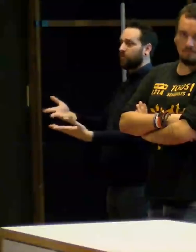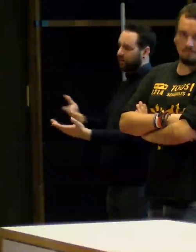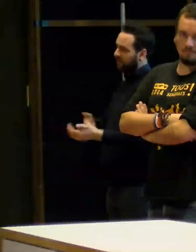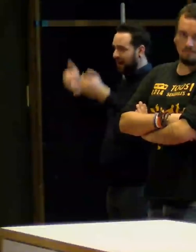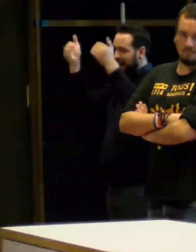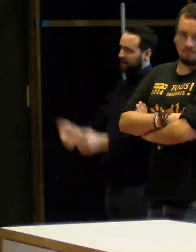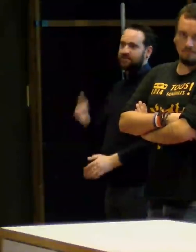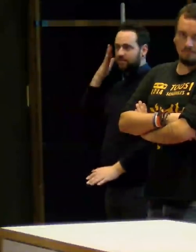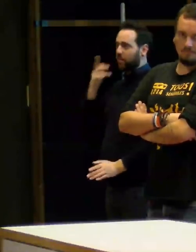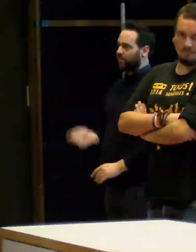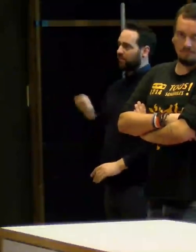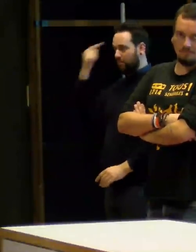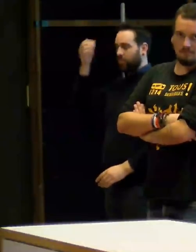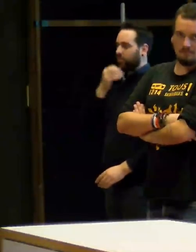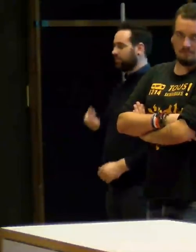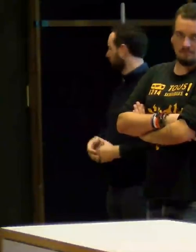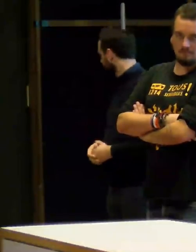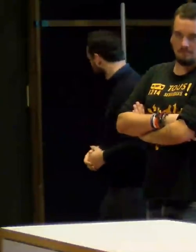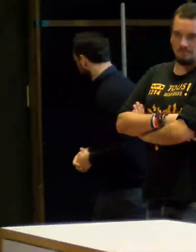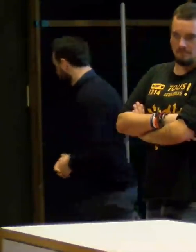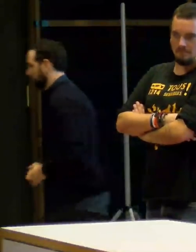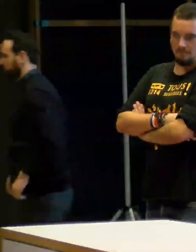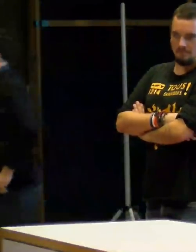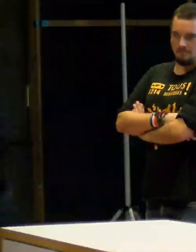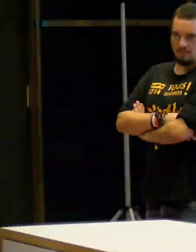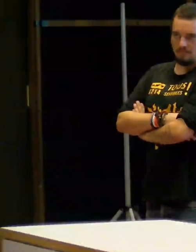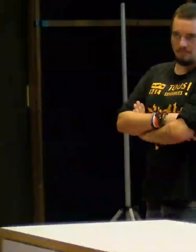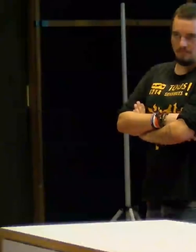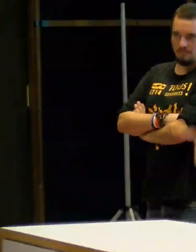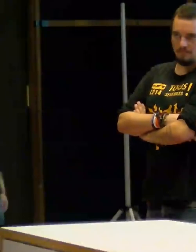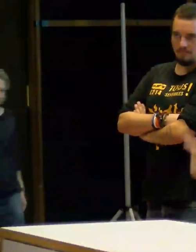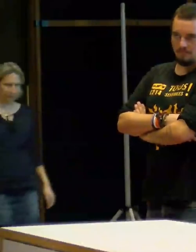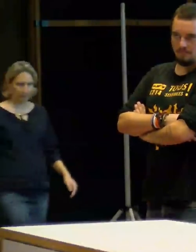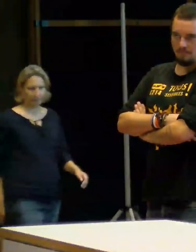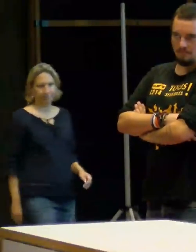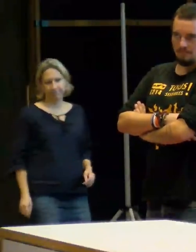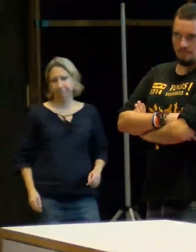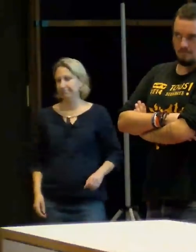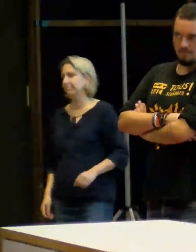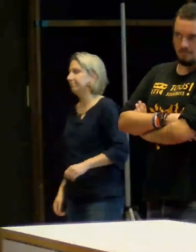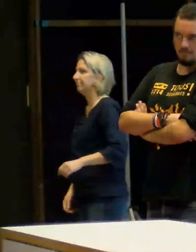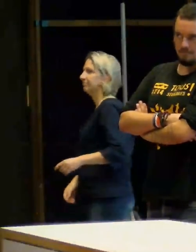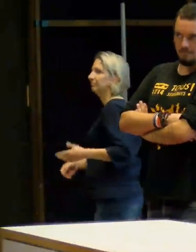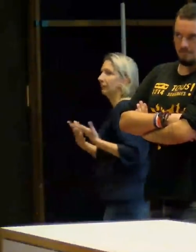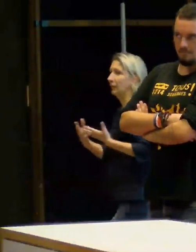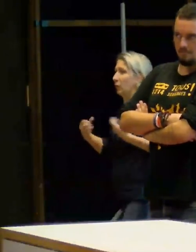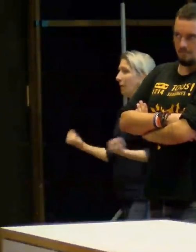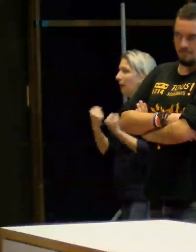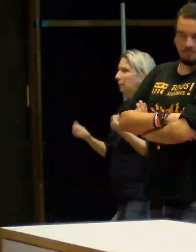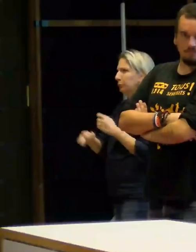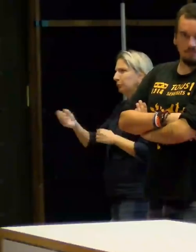reculer la cruauté aujourd'hui et maintenant. Donc là, notre campagne la plus active pour le moment, mais d'autres arrivent, c'est sur la